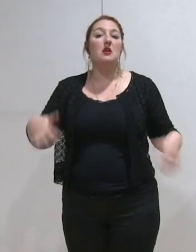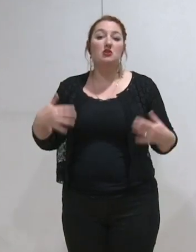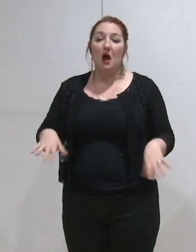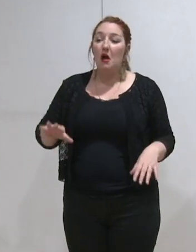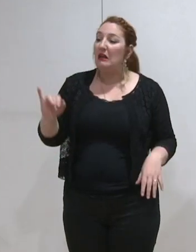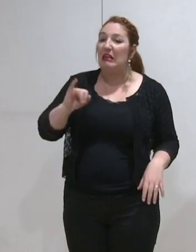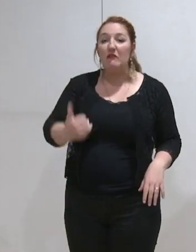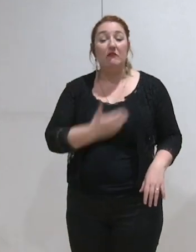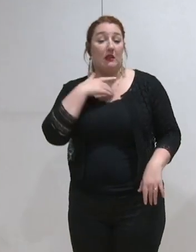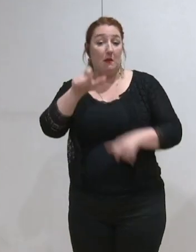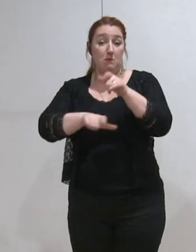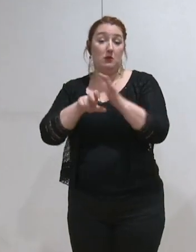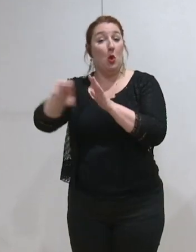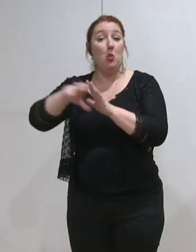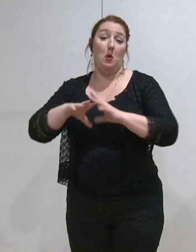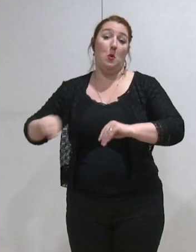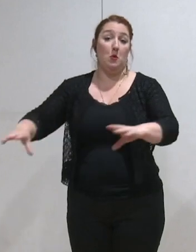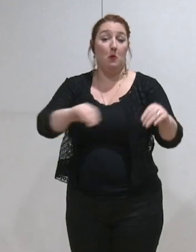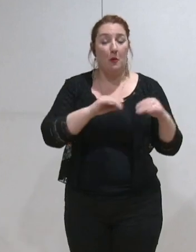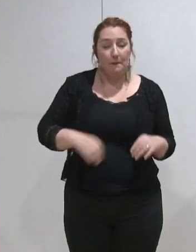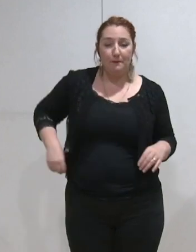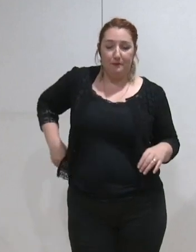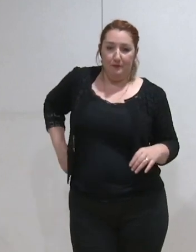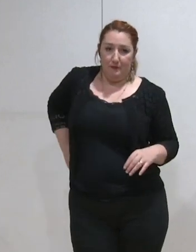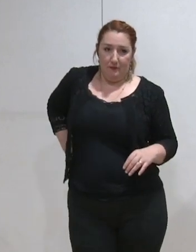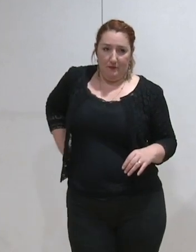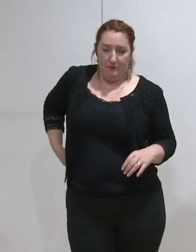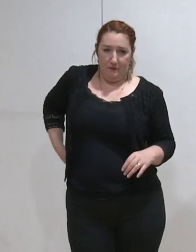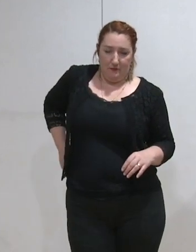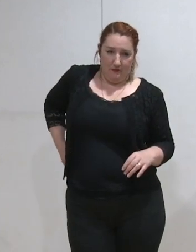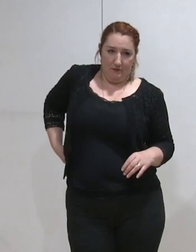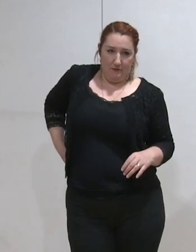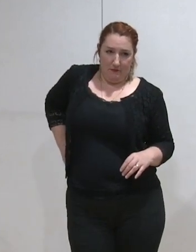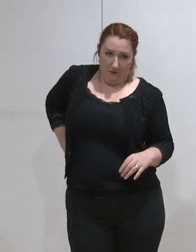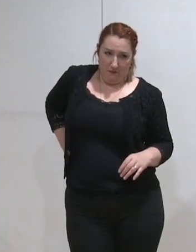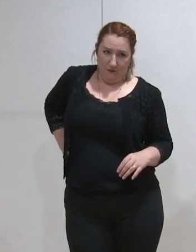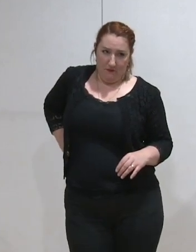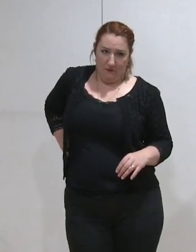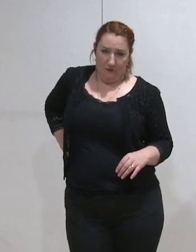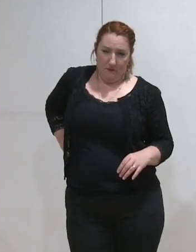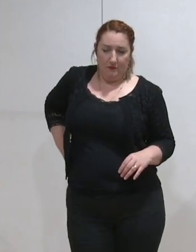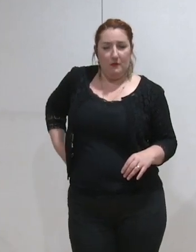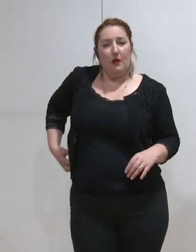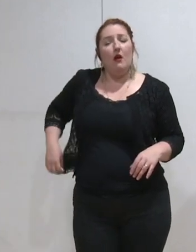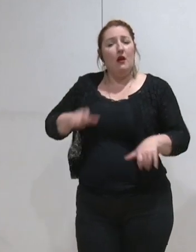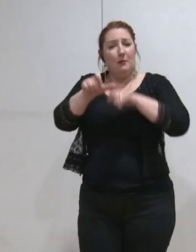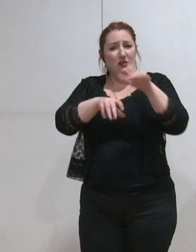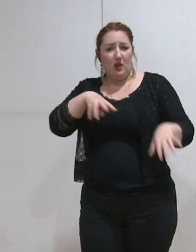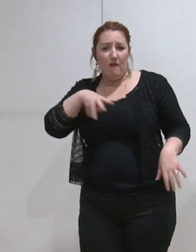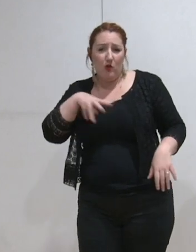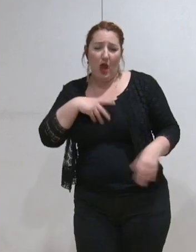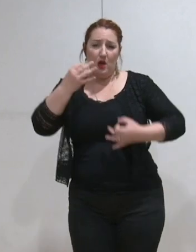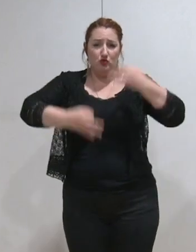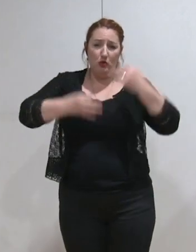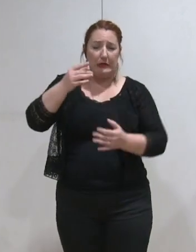l'agglomération les juristes et autres fiscalistes pourront vous dire qu'elle s'enrichit sans cause réelle et sérieuse